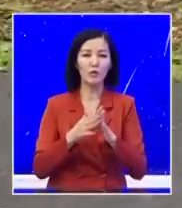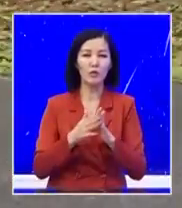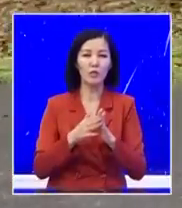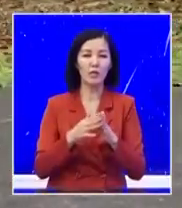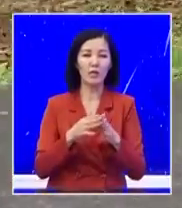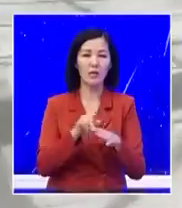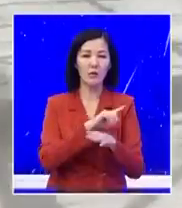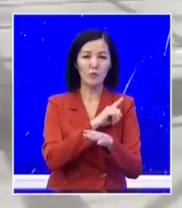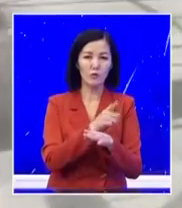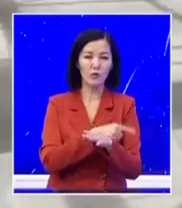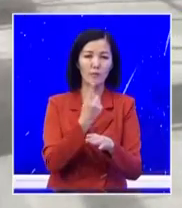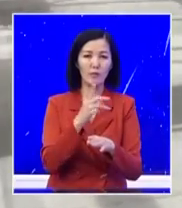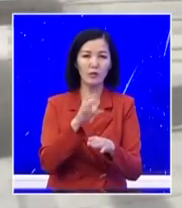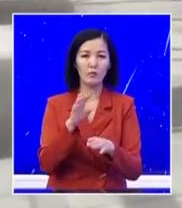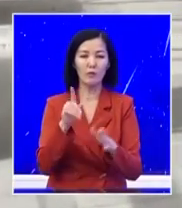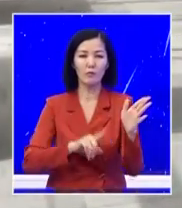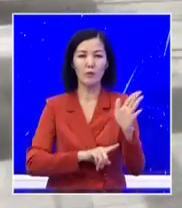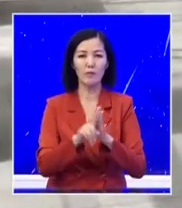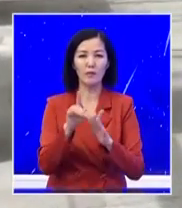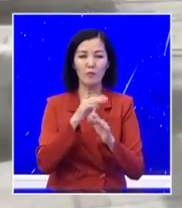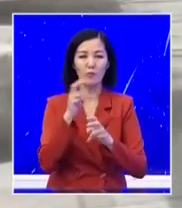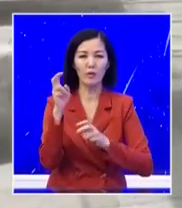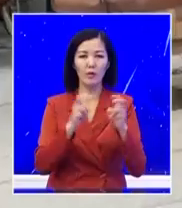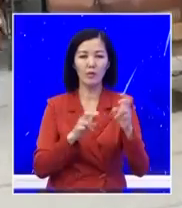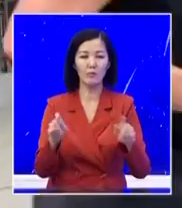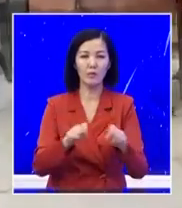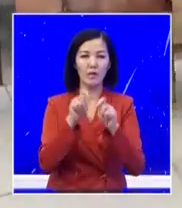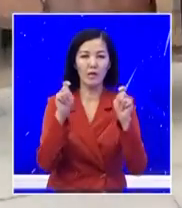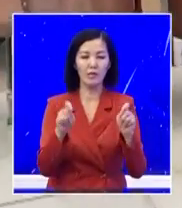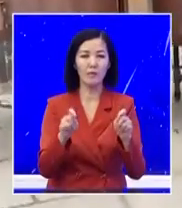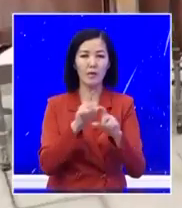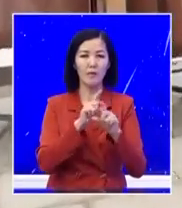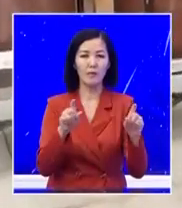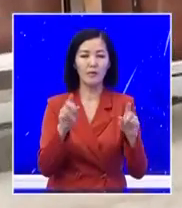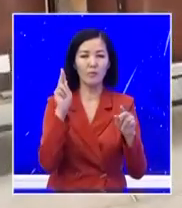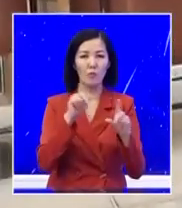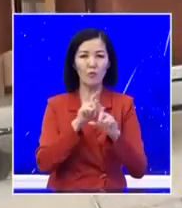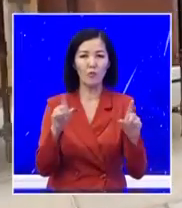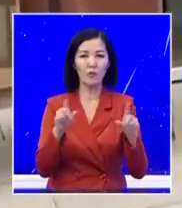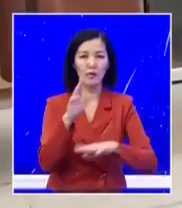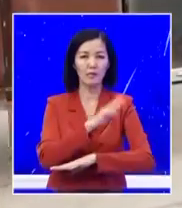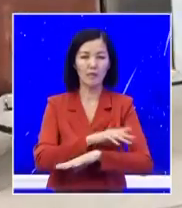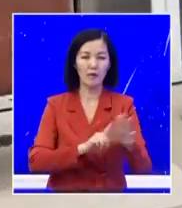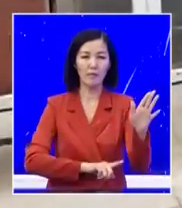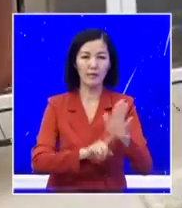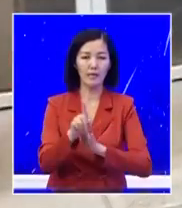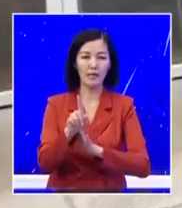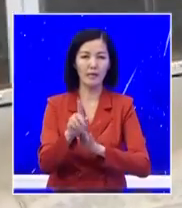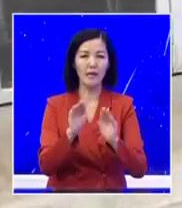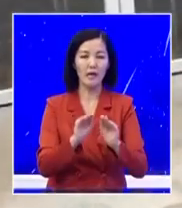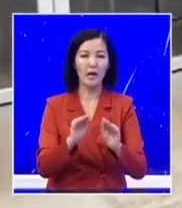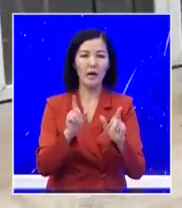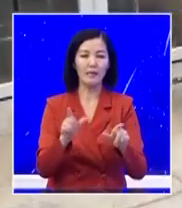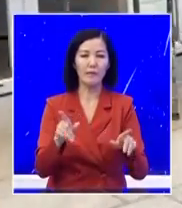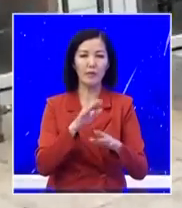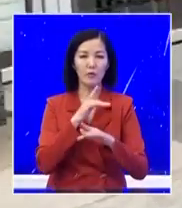болғанымен 1 маусымнан бастап көптеген кәсіпорындардың жұмысы жанданып, мектептер мен оқу орындарындағы сабақтар басталды. Адамдардың шамадан тыс